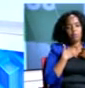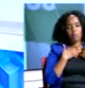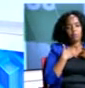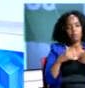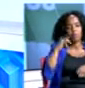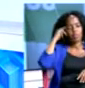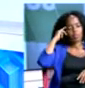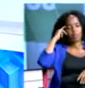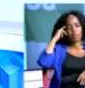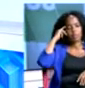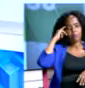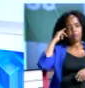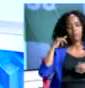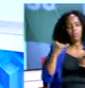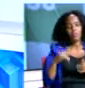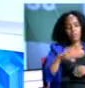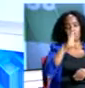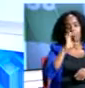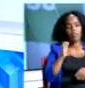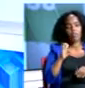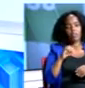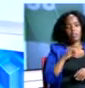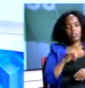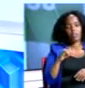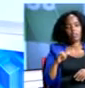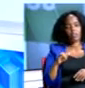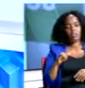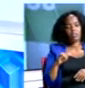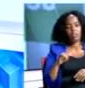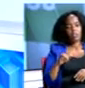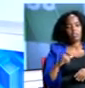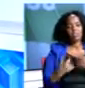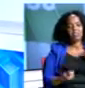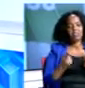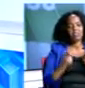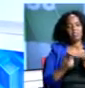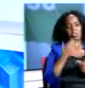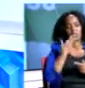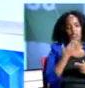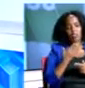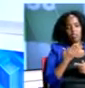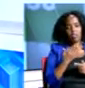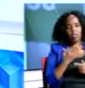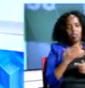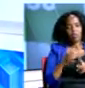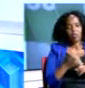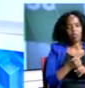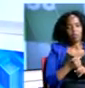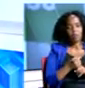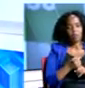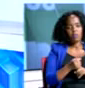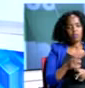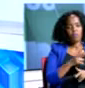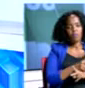Egaa waa baay'eetu jira. Kanaaf Afrikaa kanatti egaa waa carraa gaariin ni uumameera. Biyyoonni biraa yeroo qabaman ni